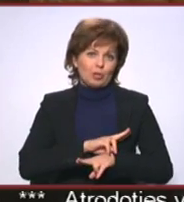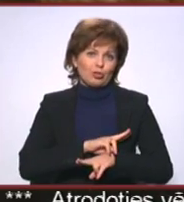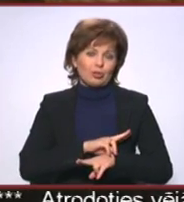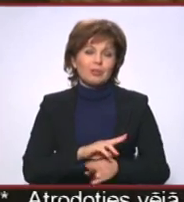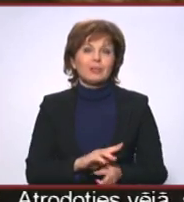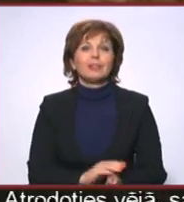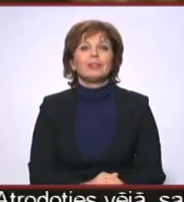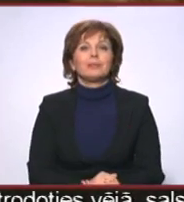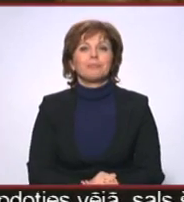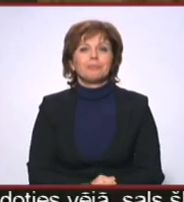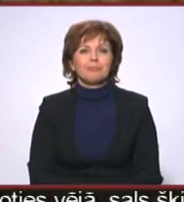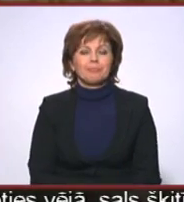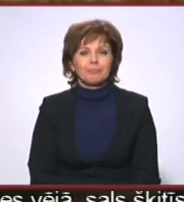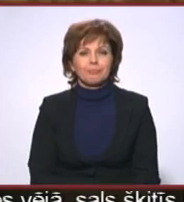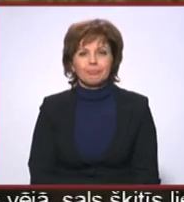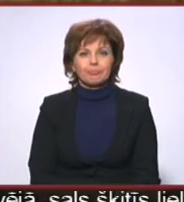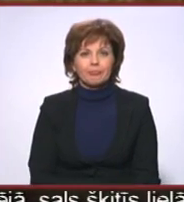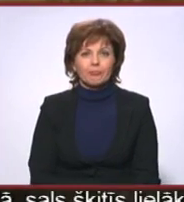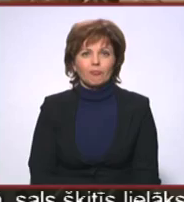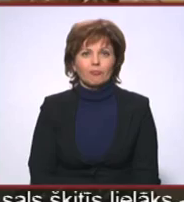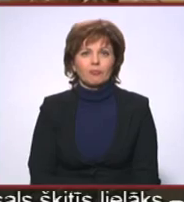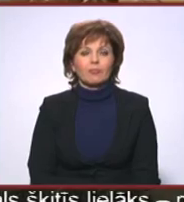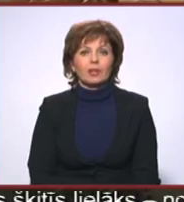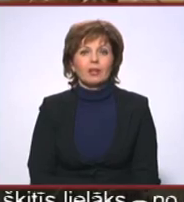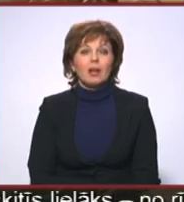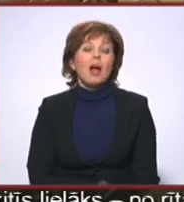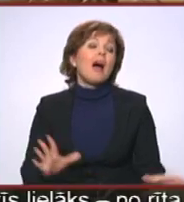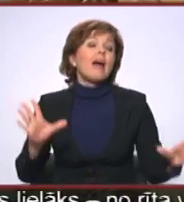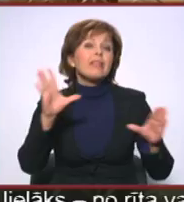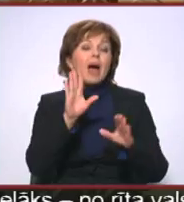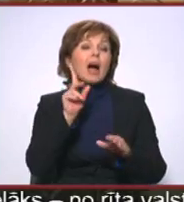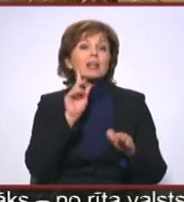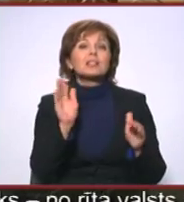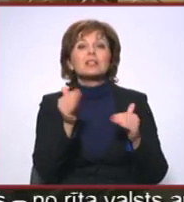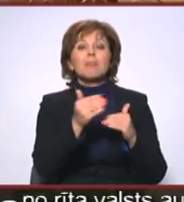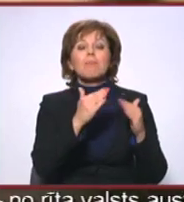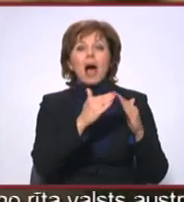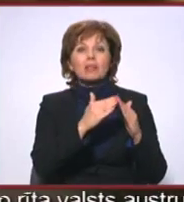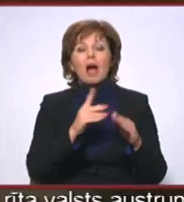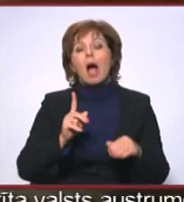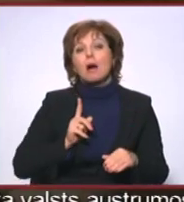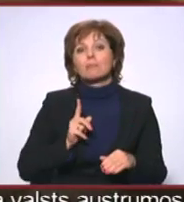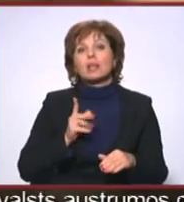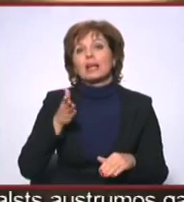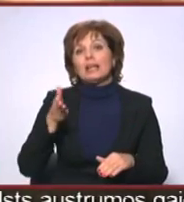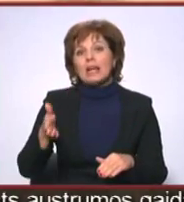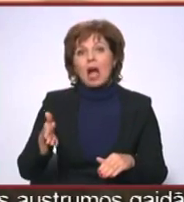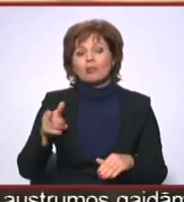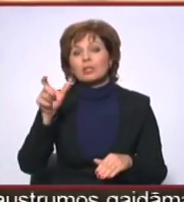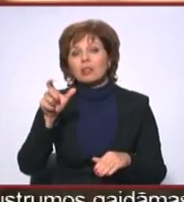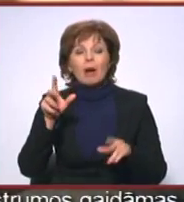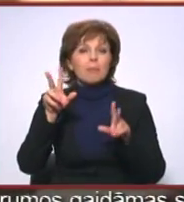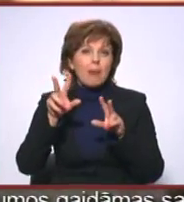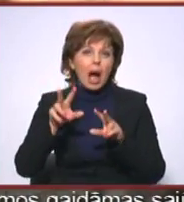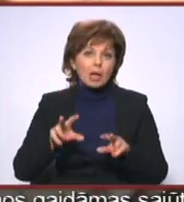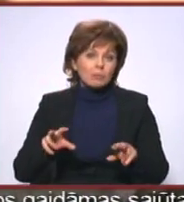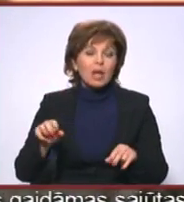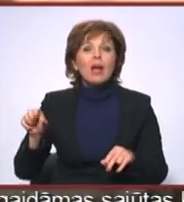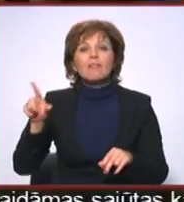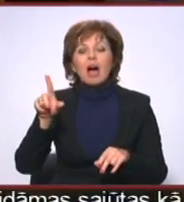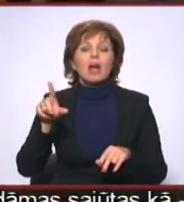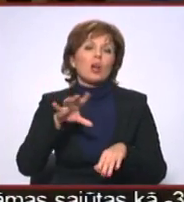Tam būtu umirāt, šeit būtu umirāt. Nu. Nakts patversmes darbu uzrauga apsargs, ierodoties cilvēks tiek izmeklēts. Vairumam